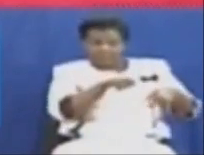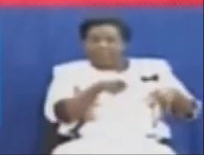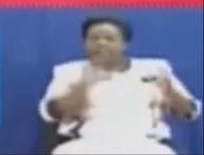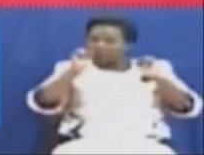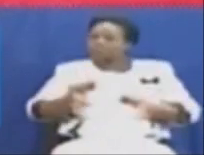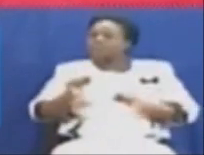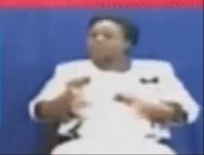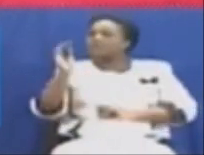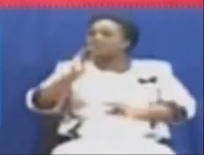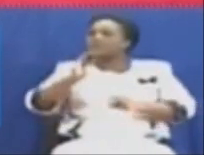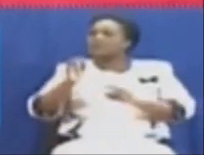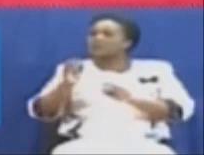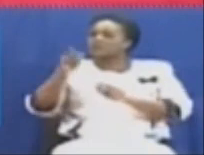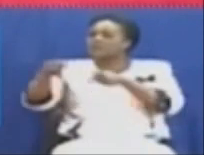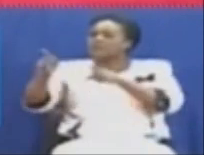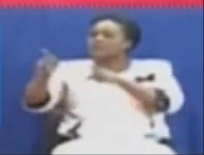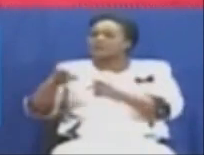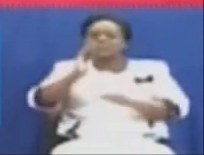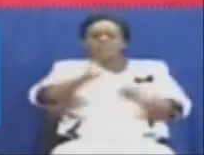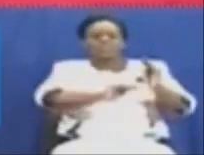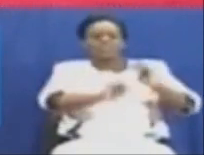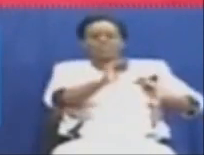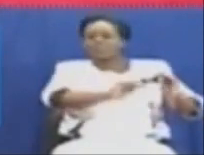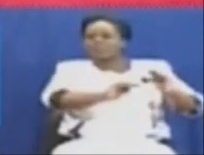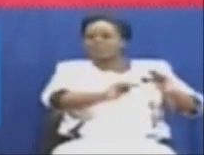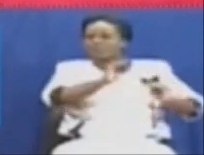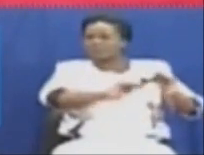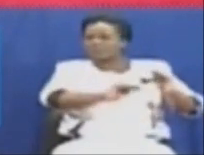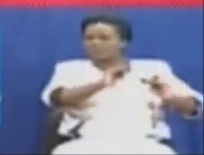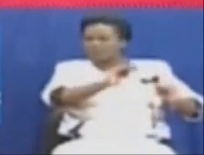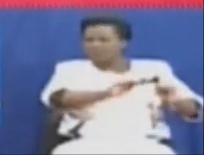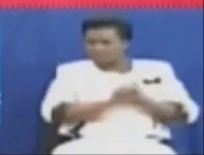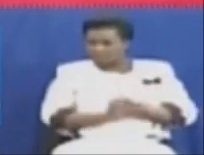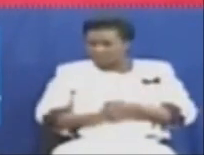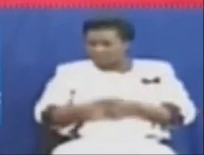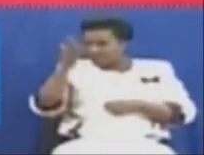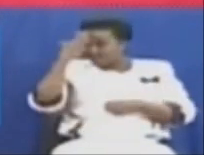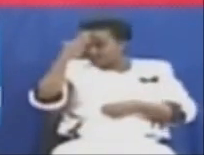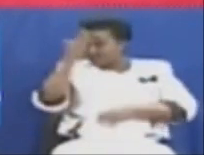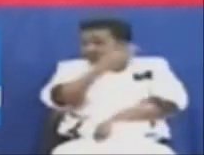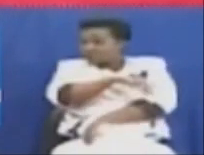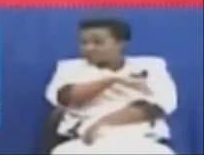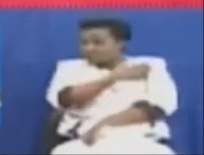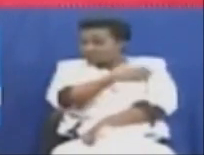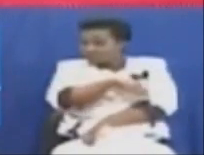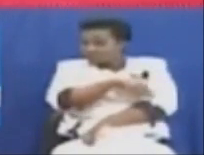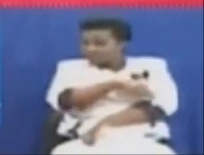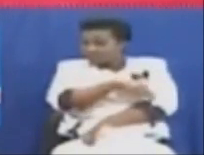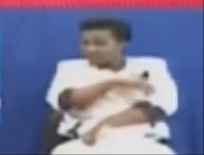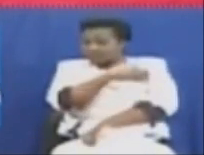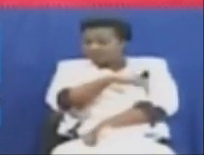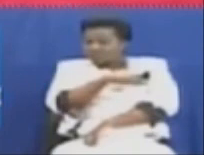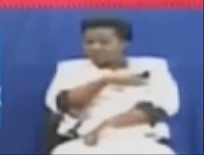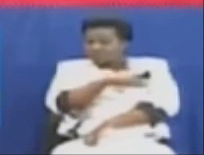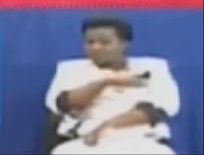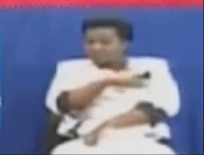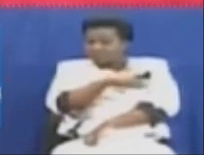wachangie huduma ya maji kwenye eneo lao. Huduma hii hatutarajii kusikia mwananchi analipa gharama kubwa